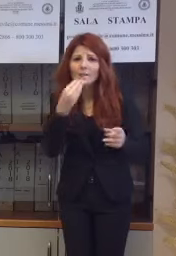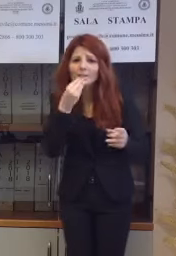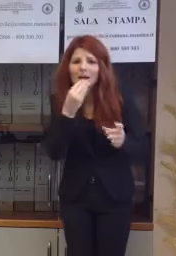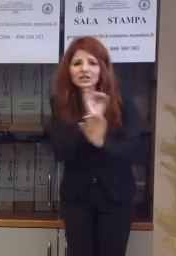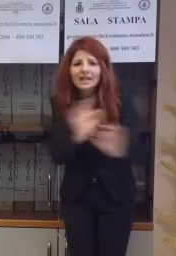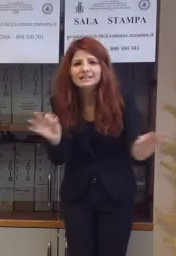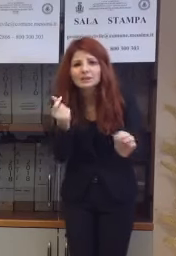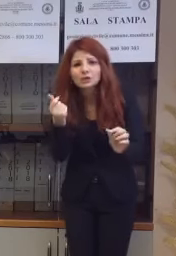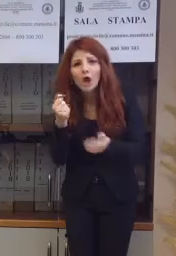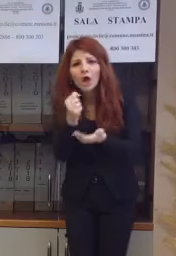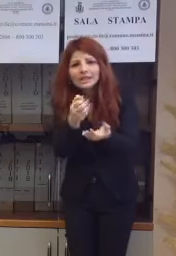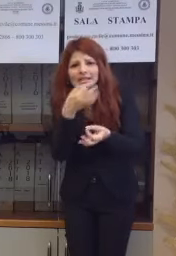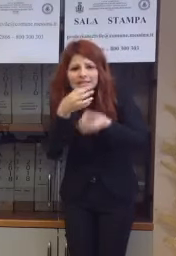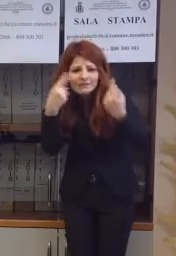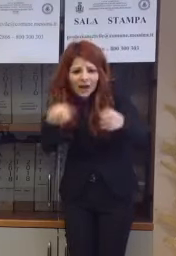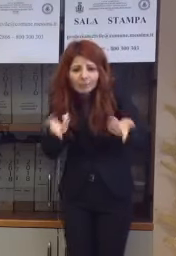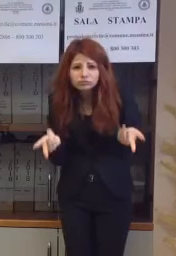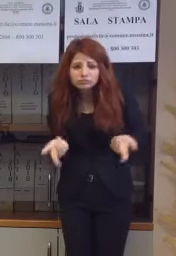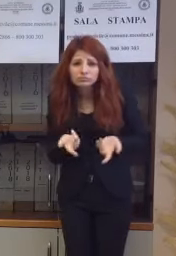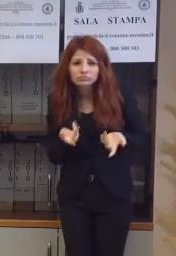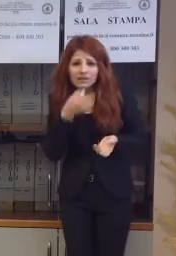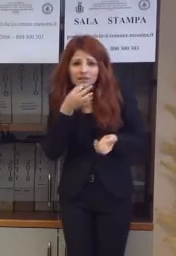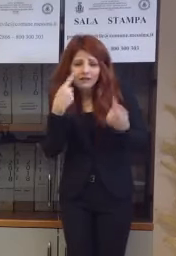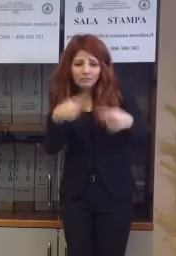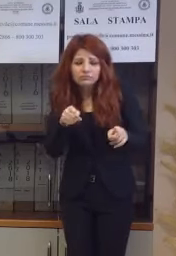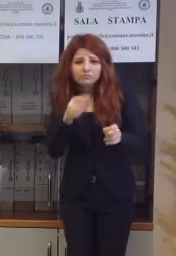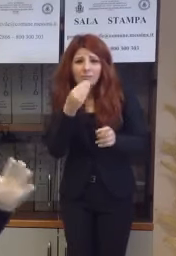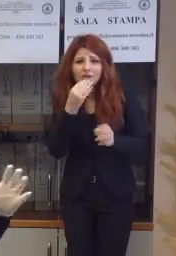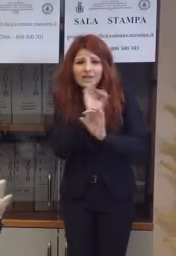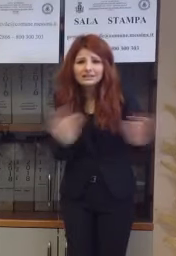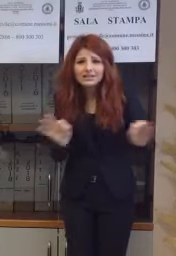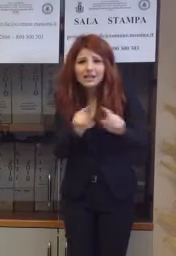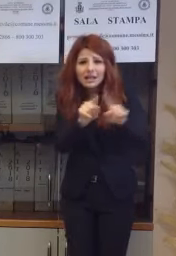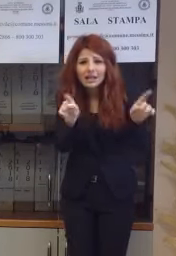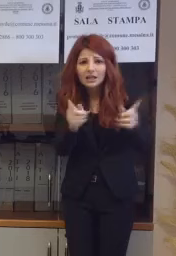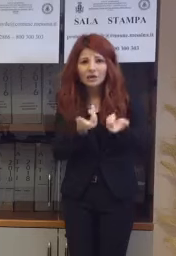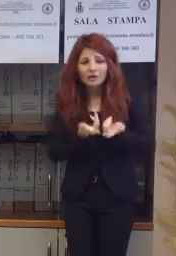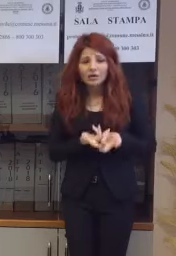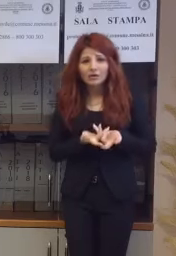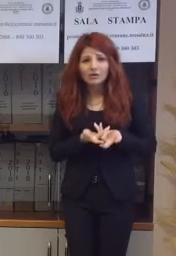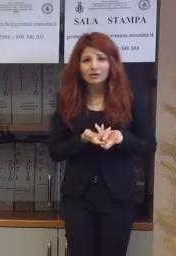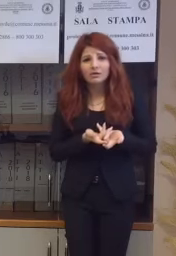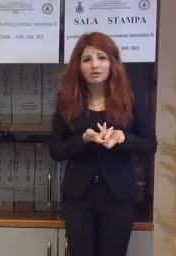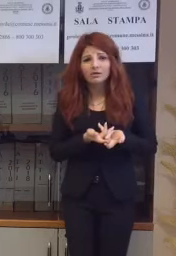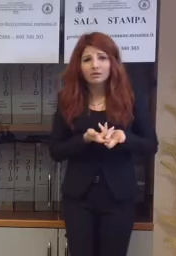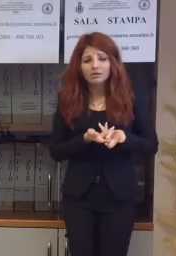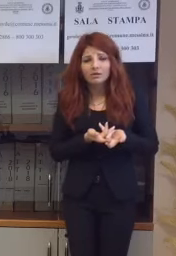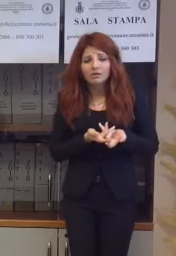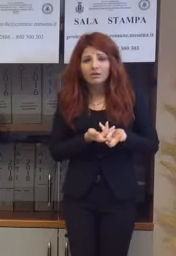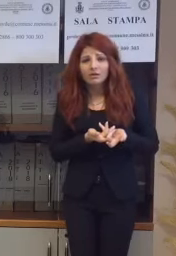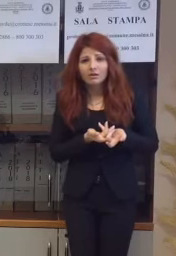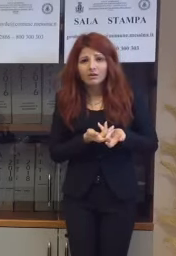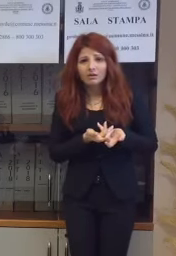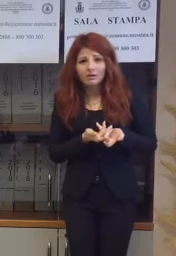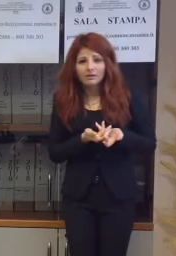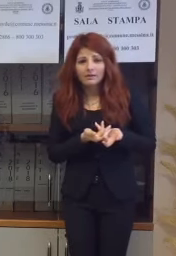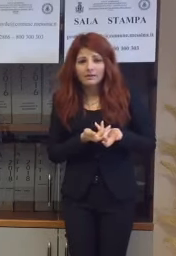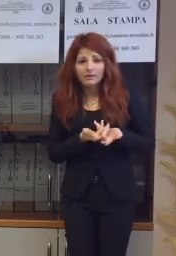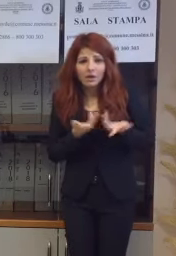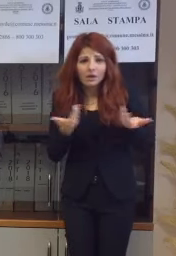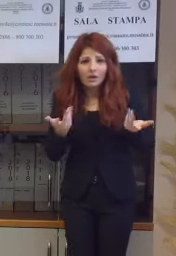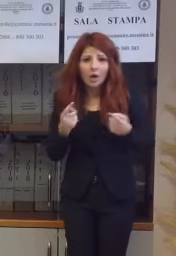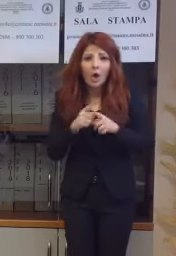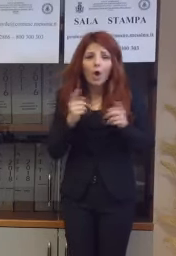mangiare questa gente, questo significa. E poi prendete e dobbiamo minimizzare tutto,